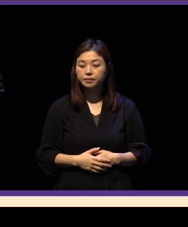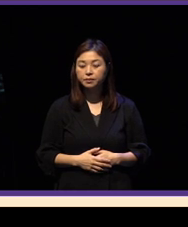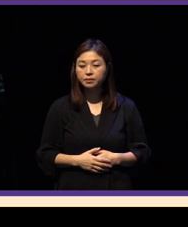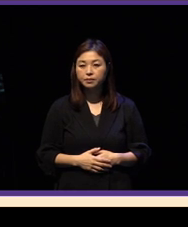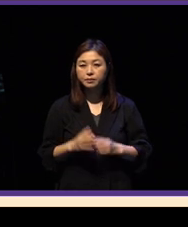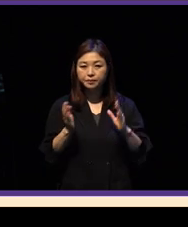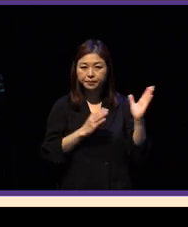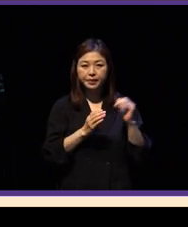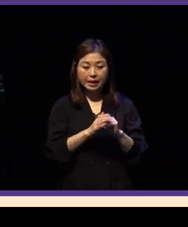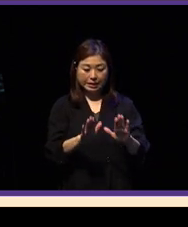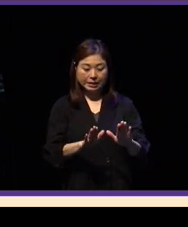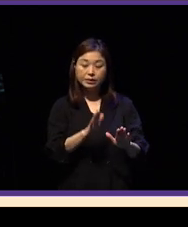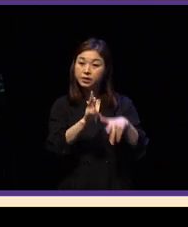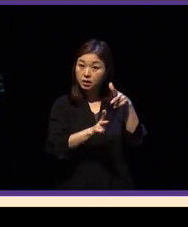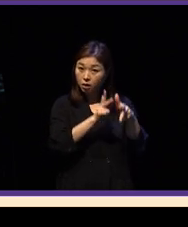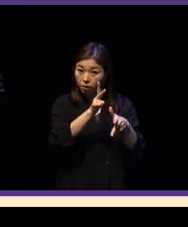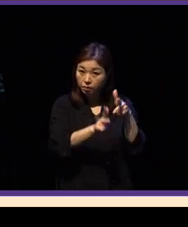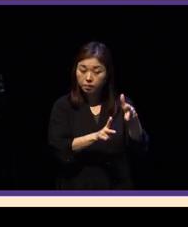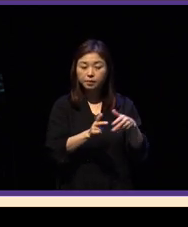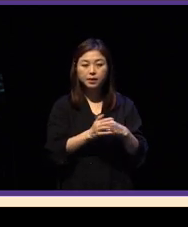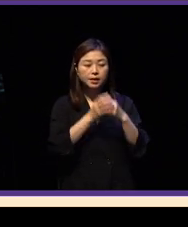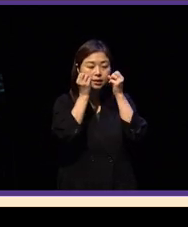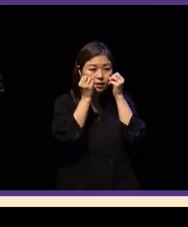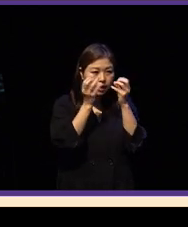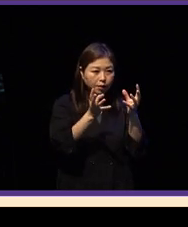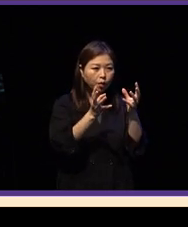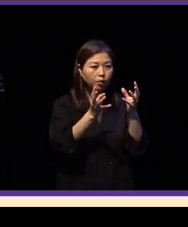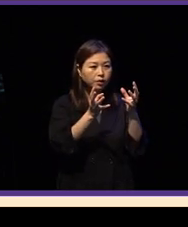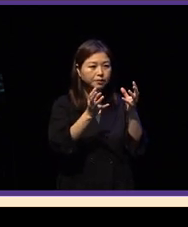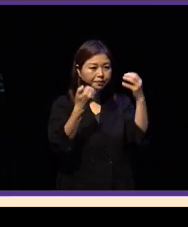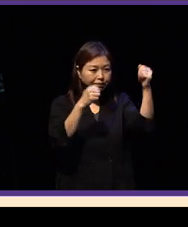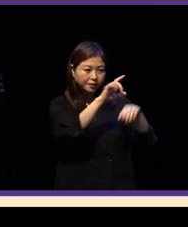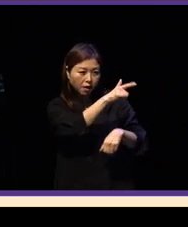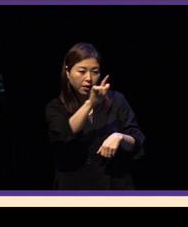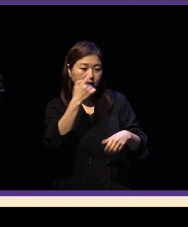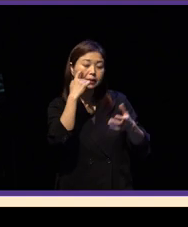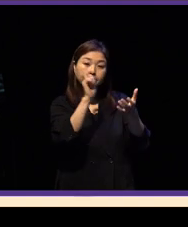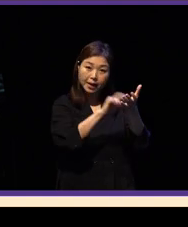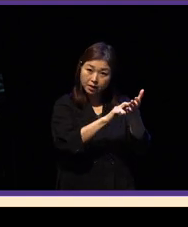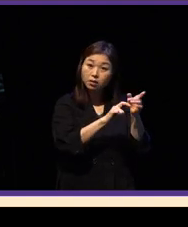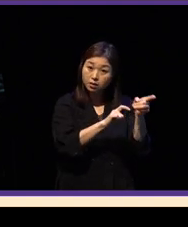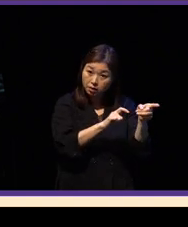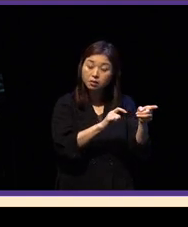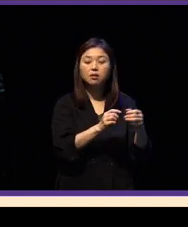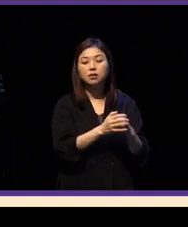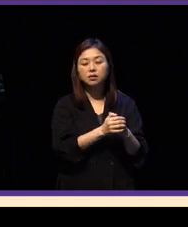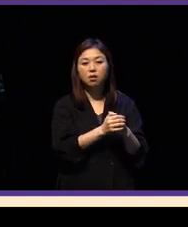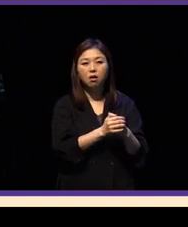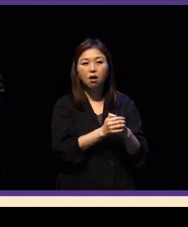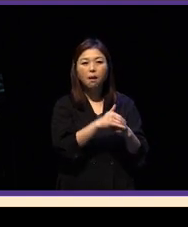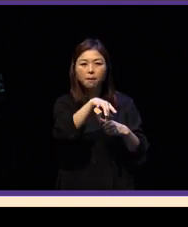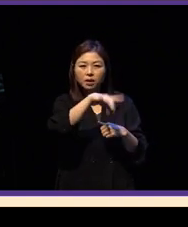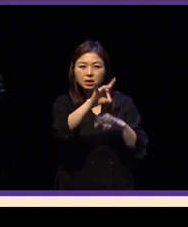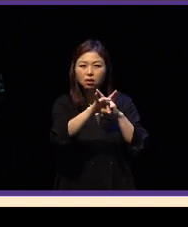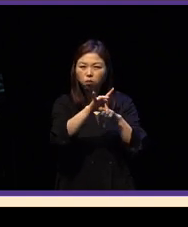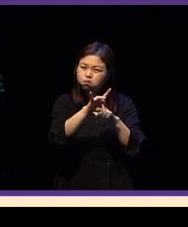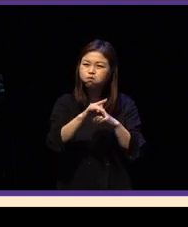그리고 본 사업은 신작을 발굴하는 사업으로서 이미 유료 공연화되었거나